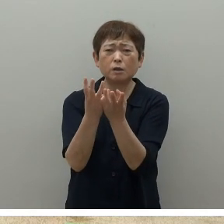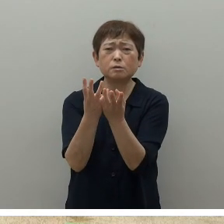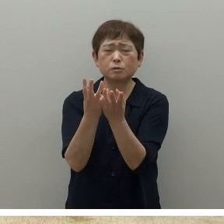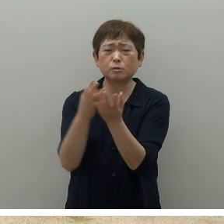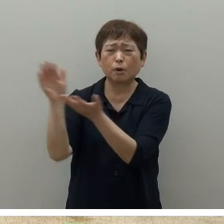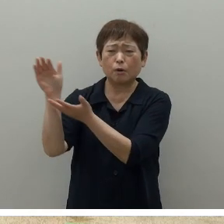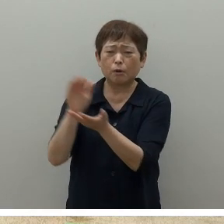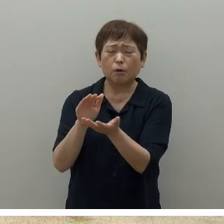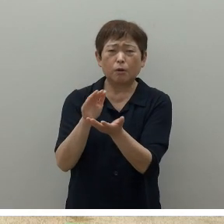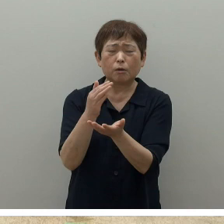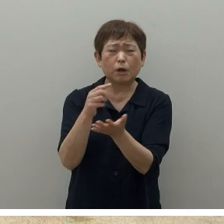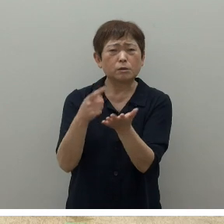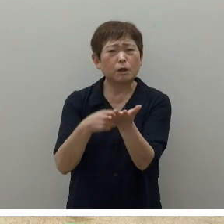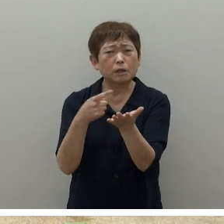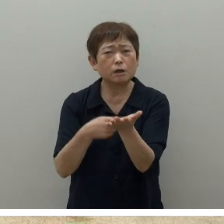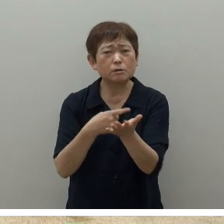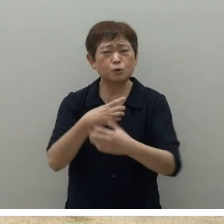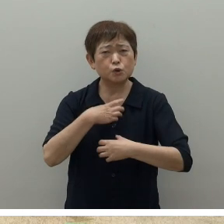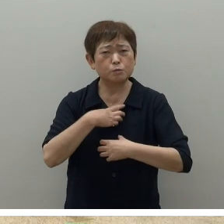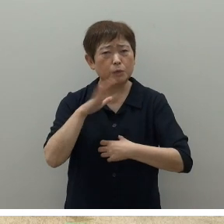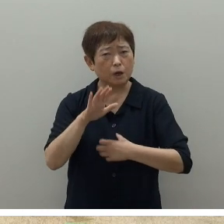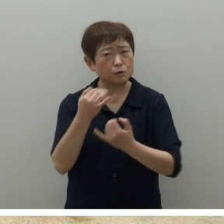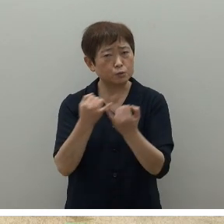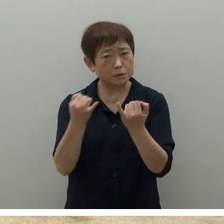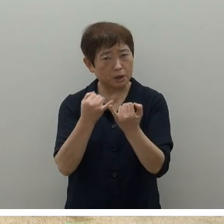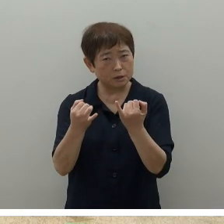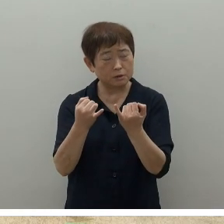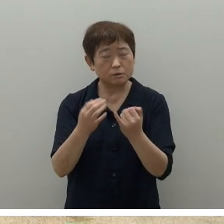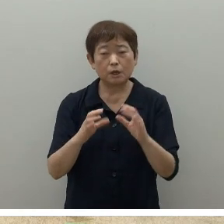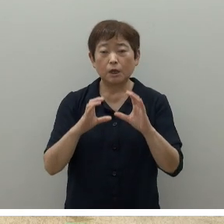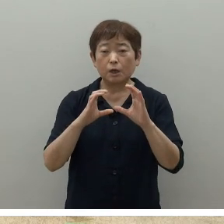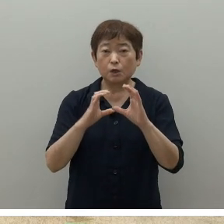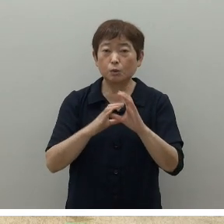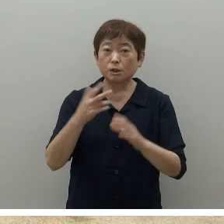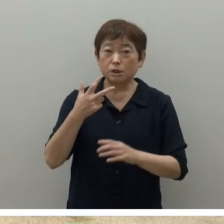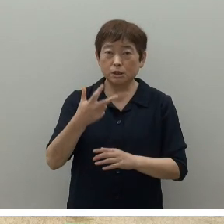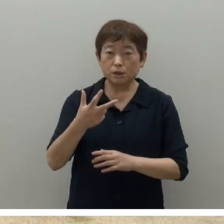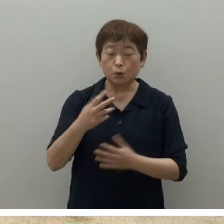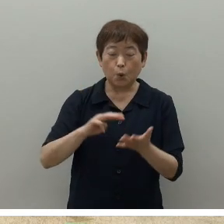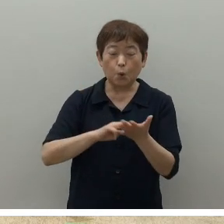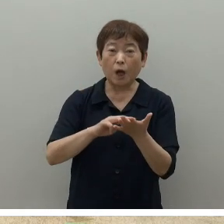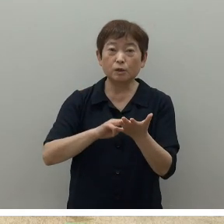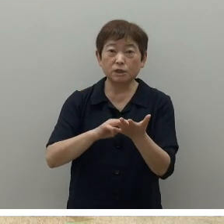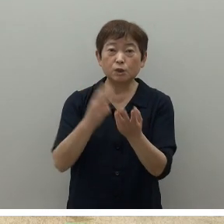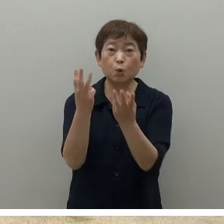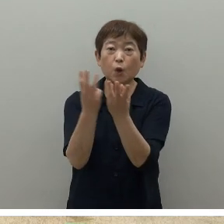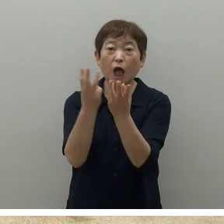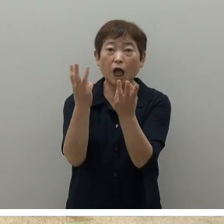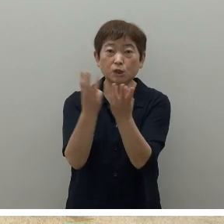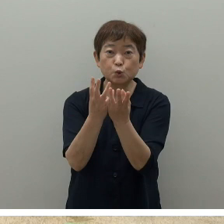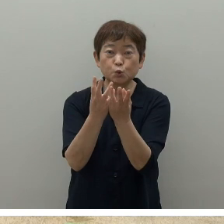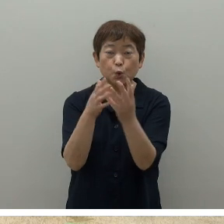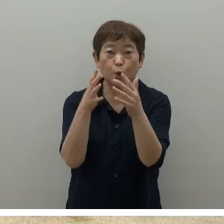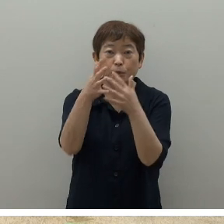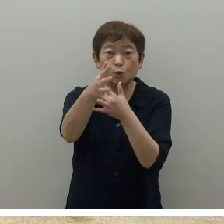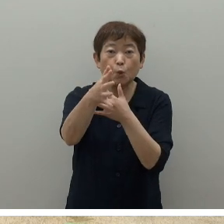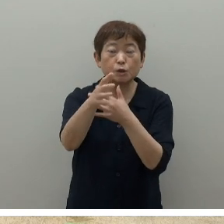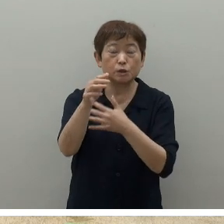ですが、いわき市のですね、確保、これからのワクチン確保の見通しについて教えてください